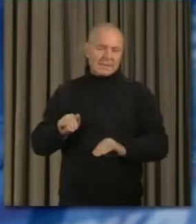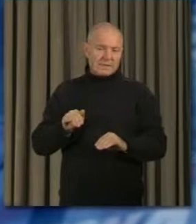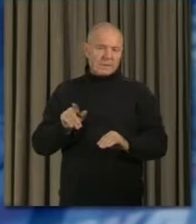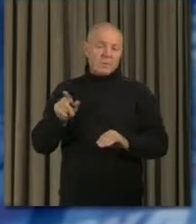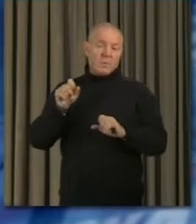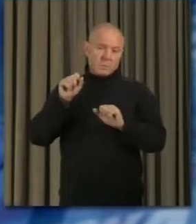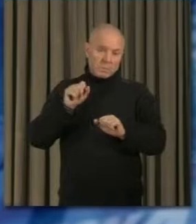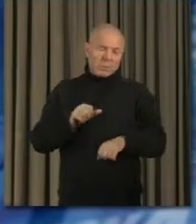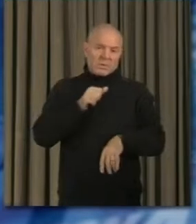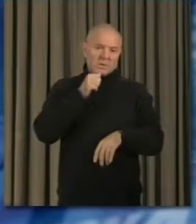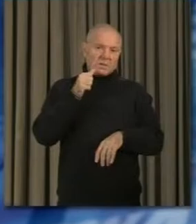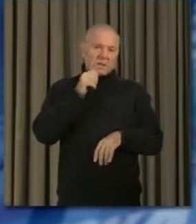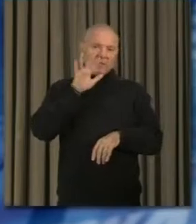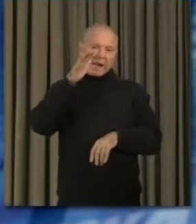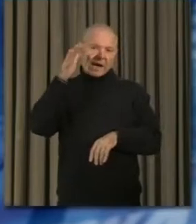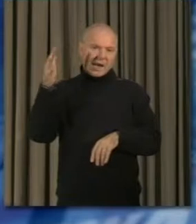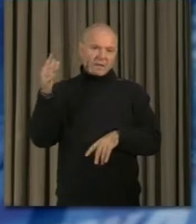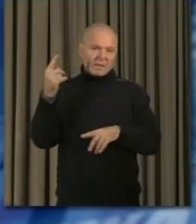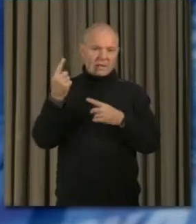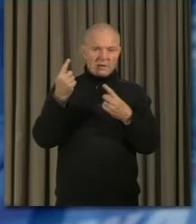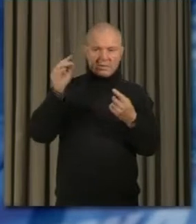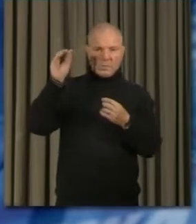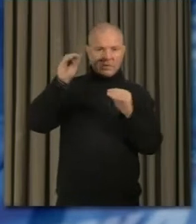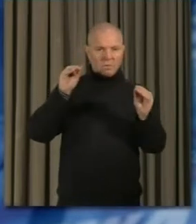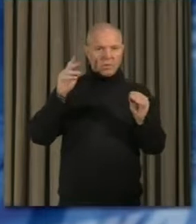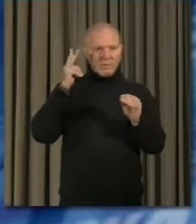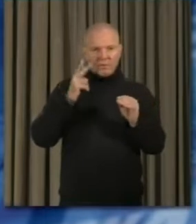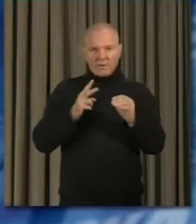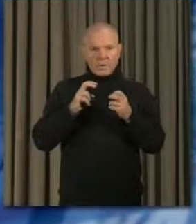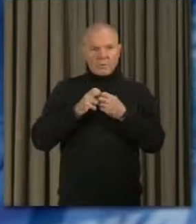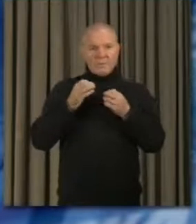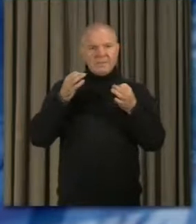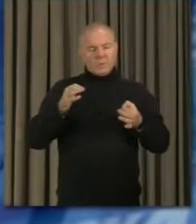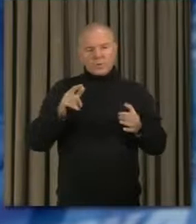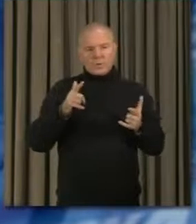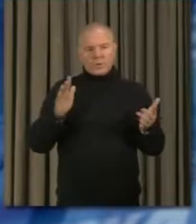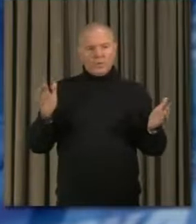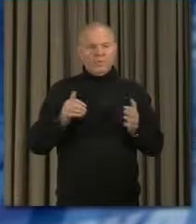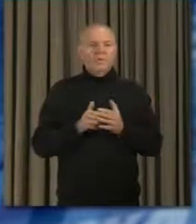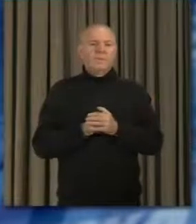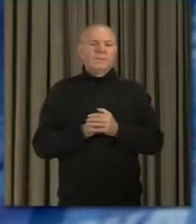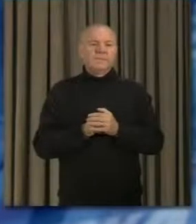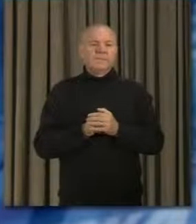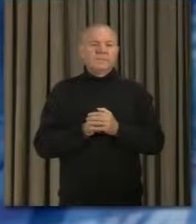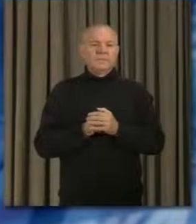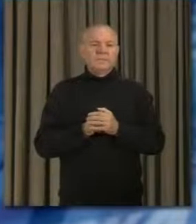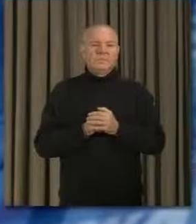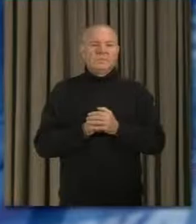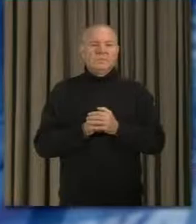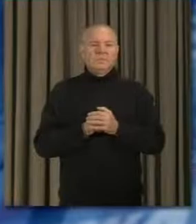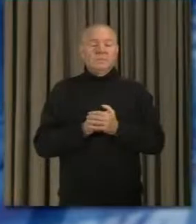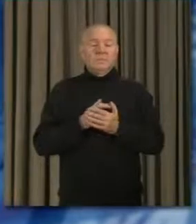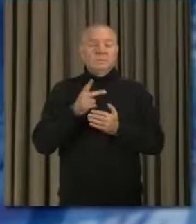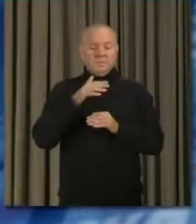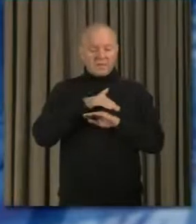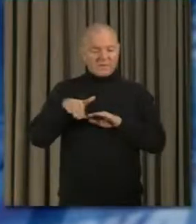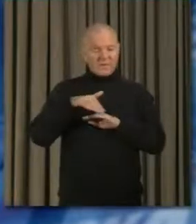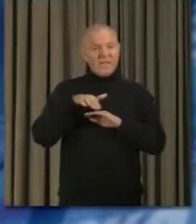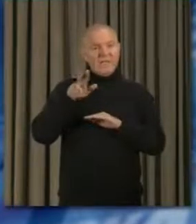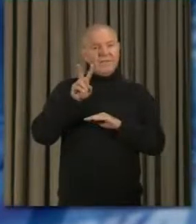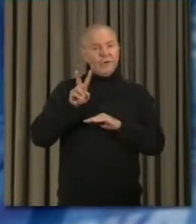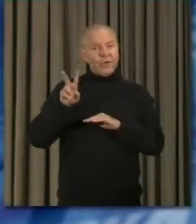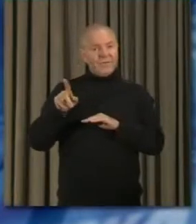saranno riposizionate in un'altra zona della città dove non ci sono problemi di sicurezza della viabilità. Per quanto riguarda via Vittorio Veneto Forni